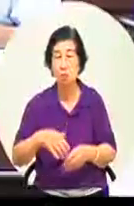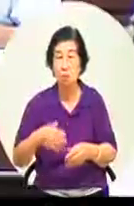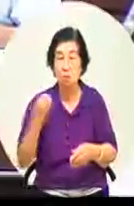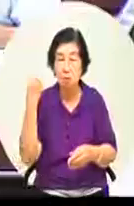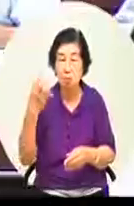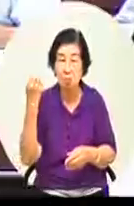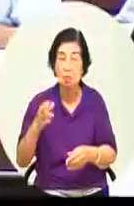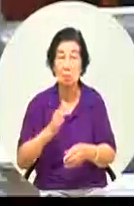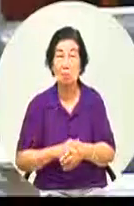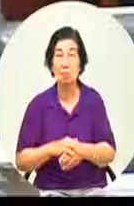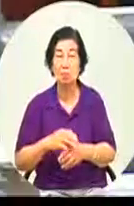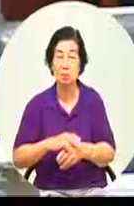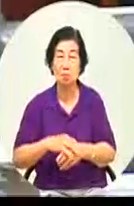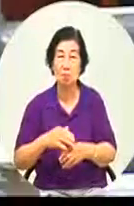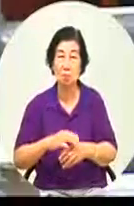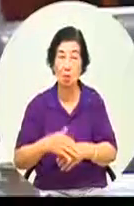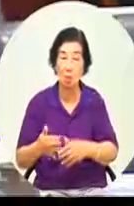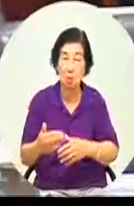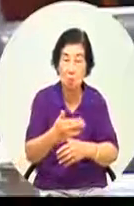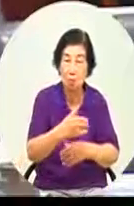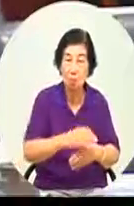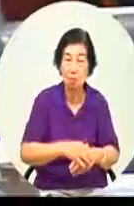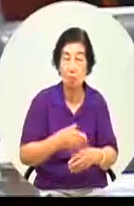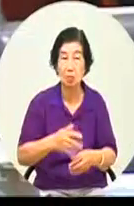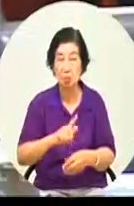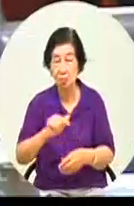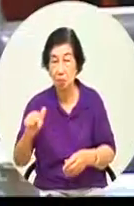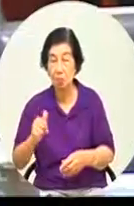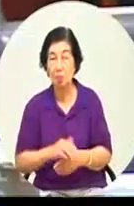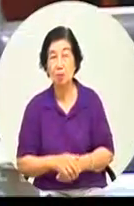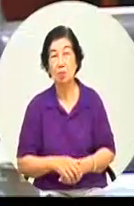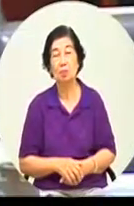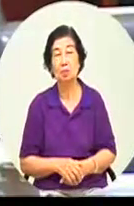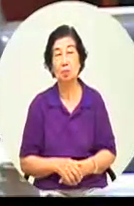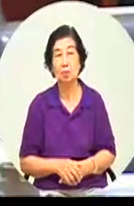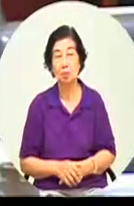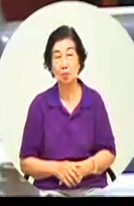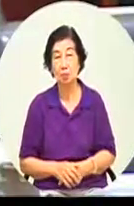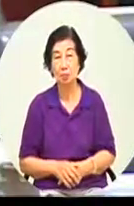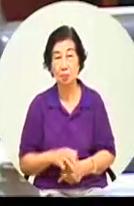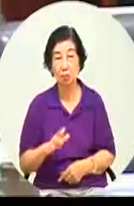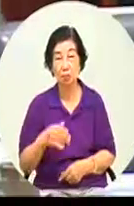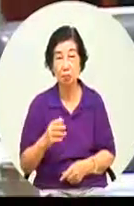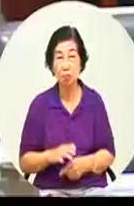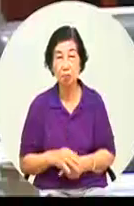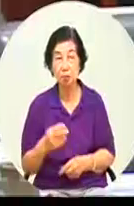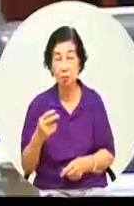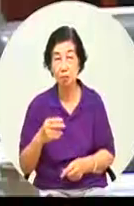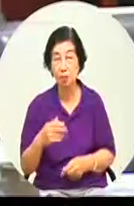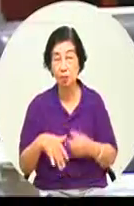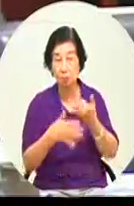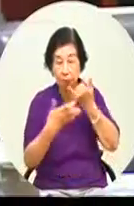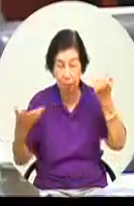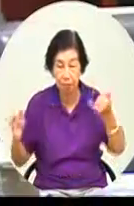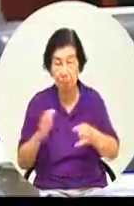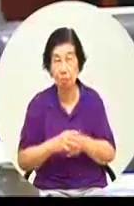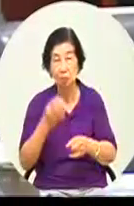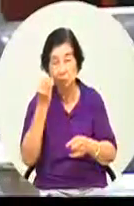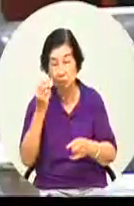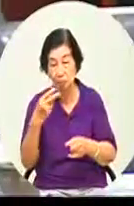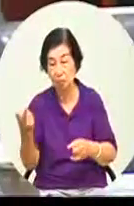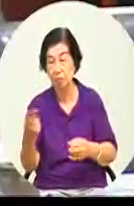恩的感恩完报告，嘿，是我们会跨，对，就跨局处大家做一些整理，嘿，这环境要整理啦，